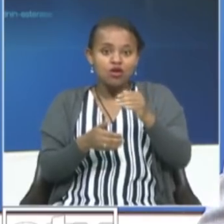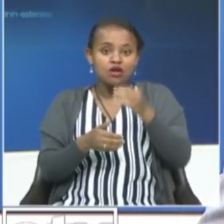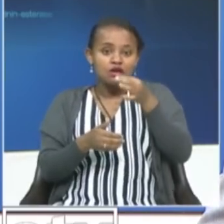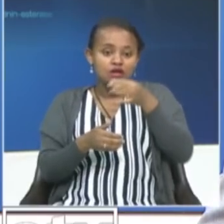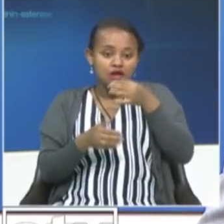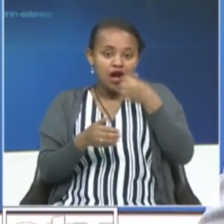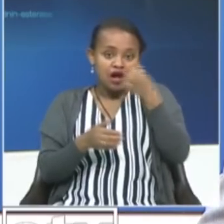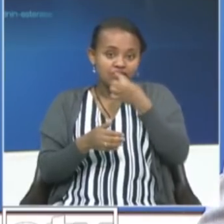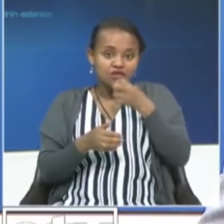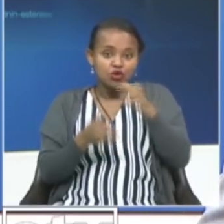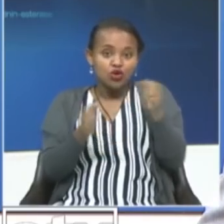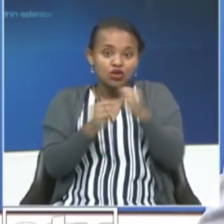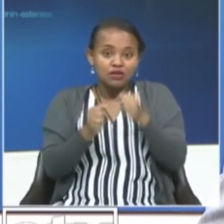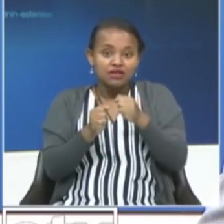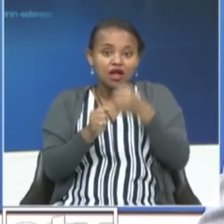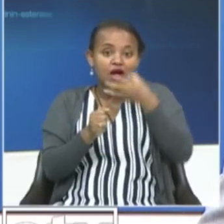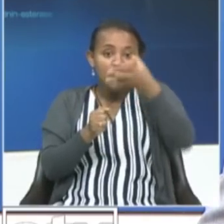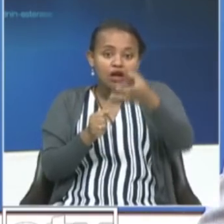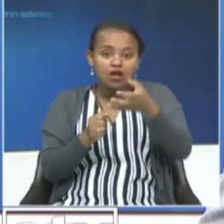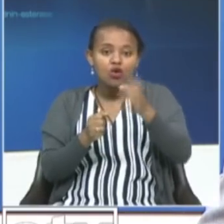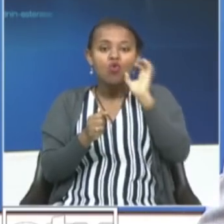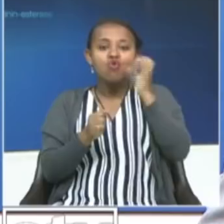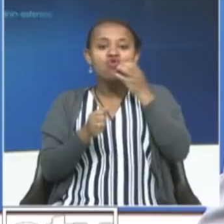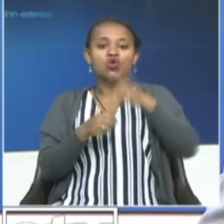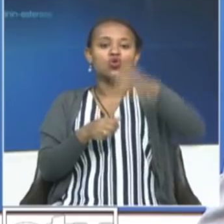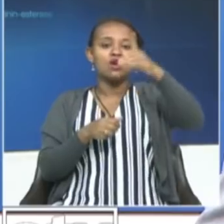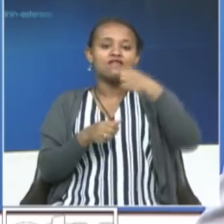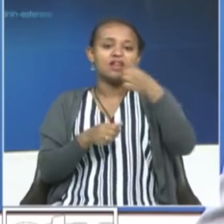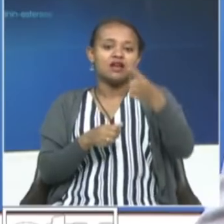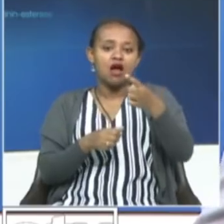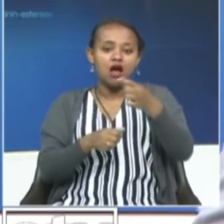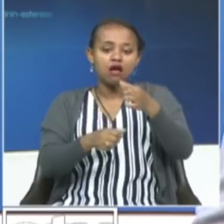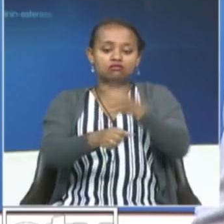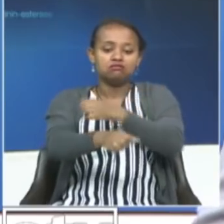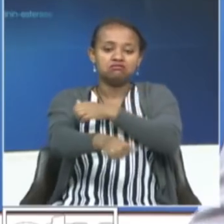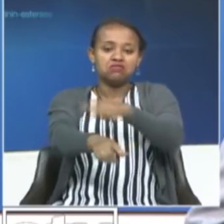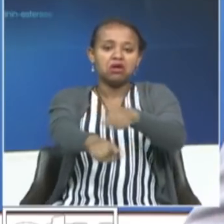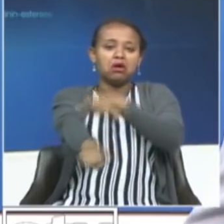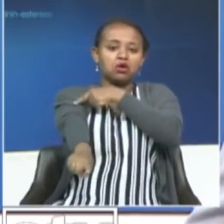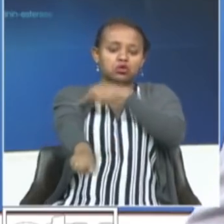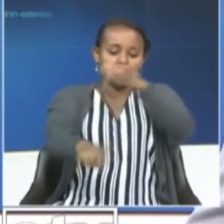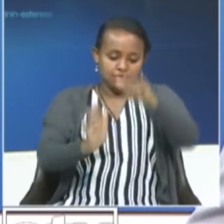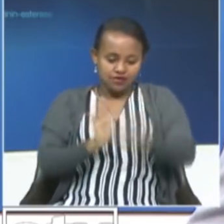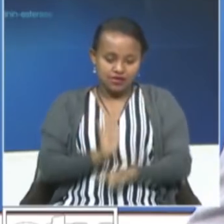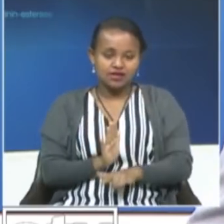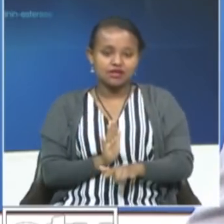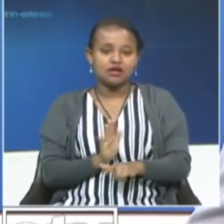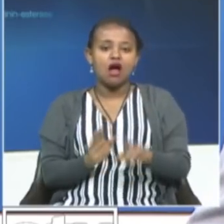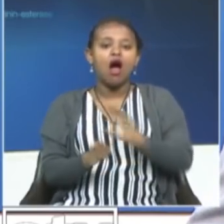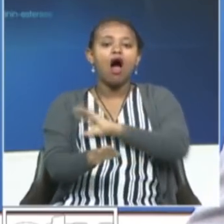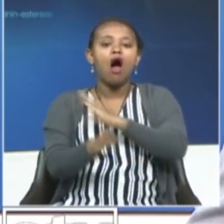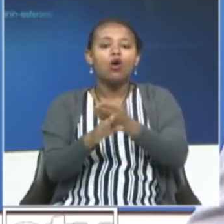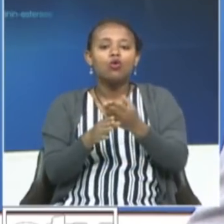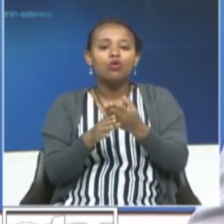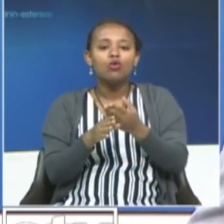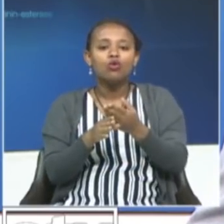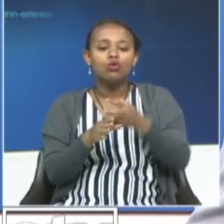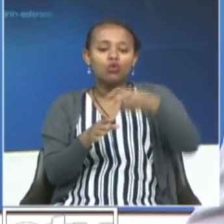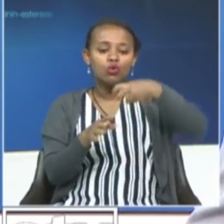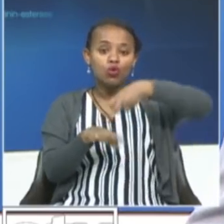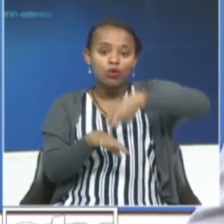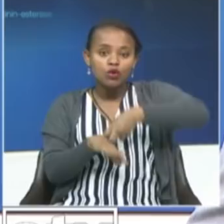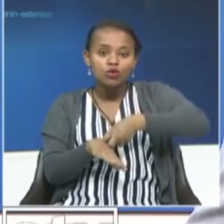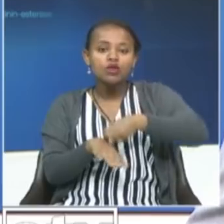መጠን ውፍረቱ ከፊልና ርቀቱ ግን በዛ ልክ ዝቅላ አቅም ጉልበት